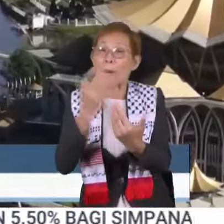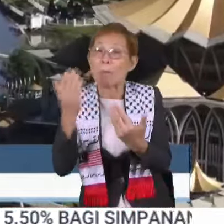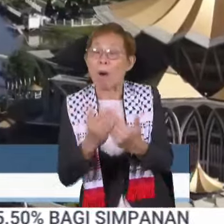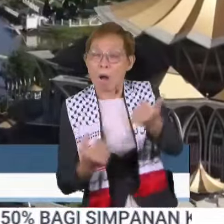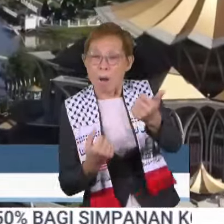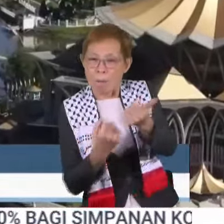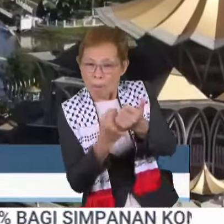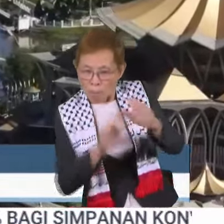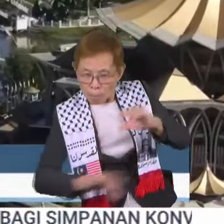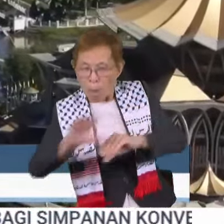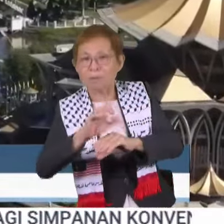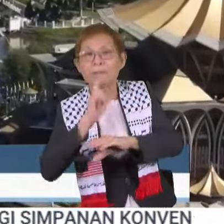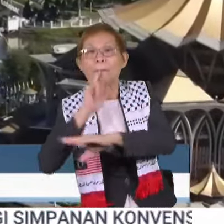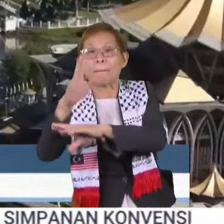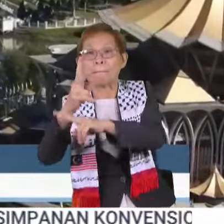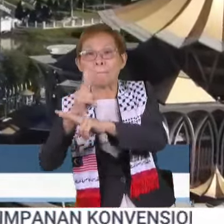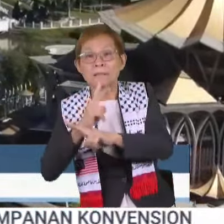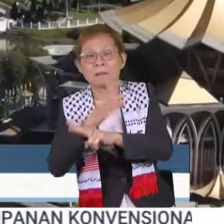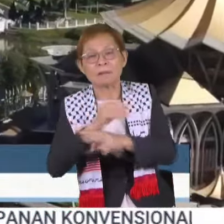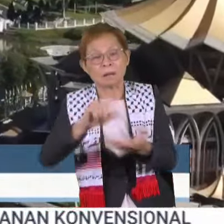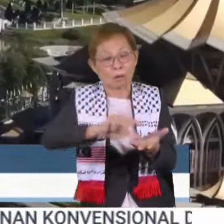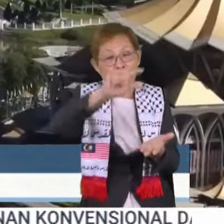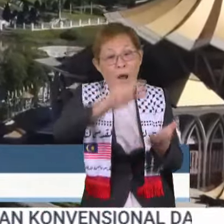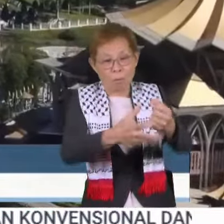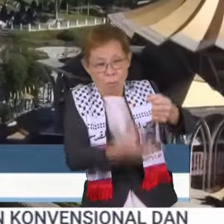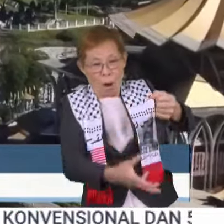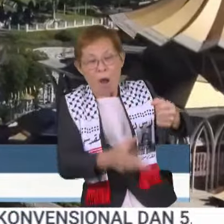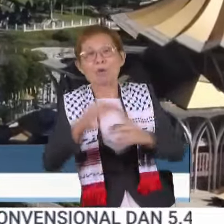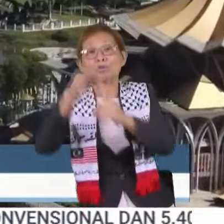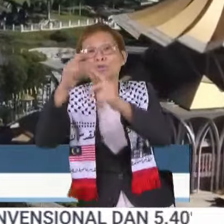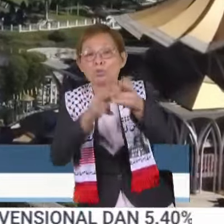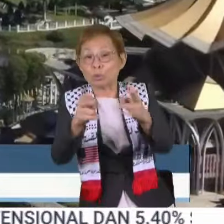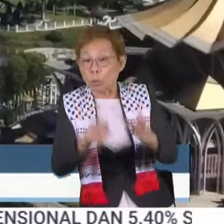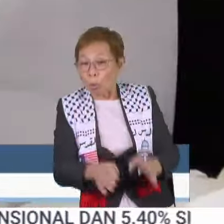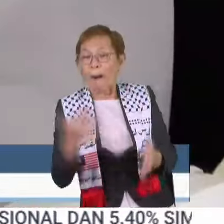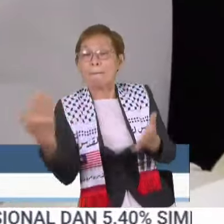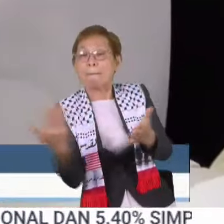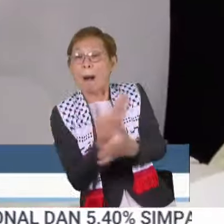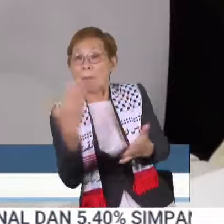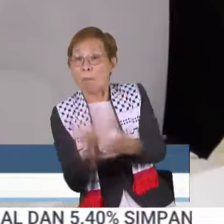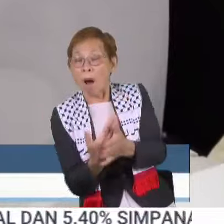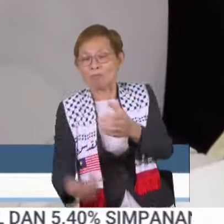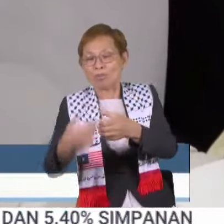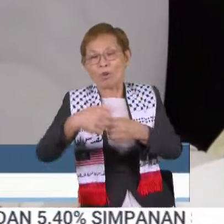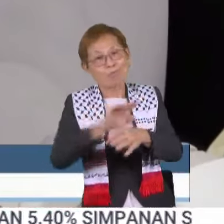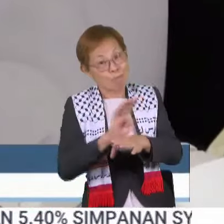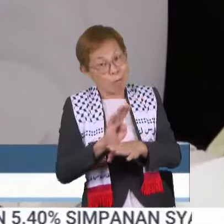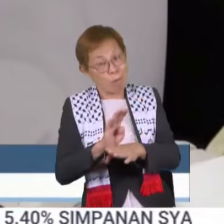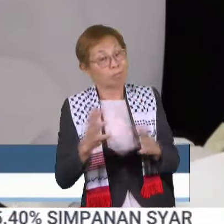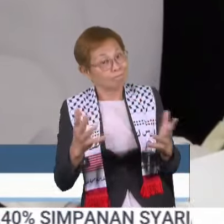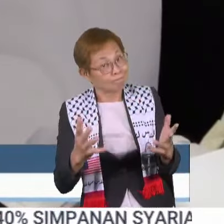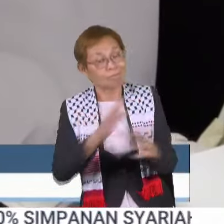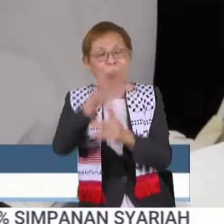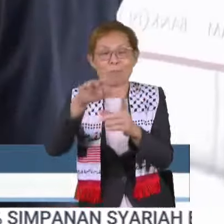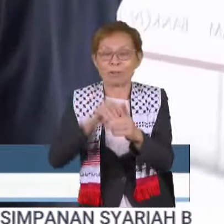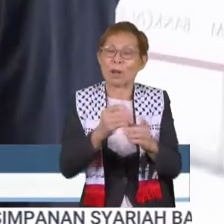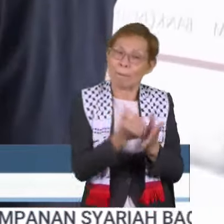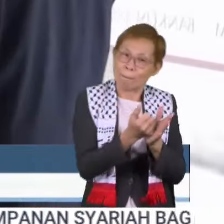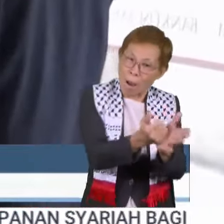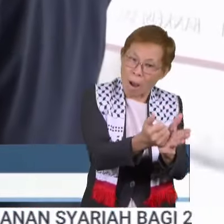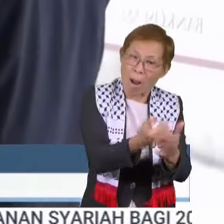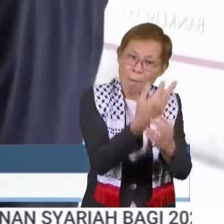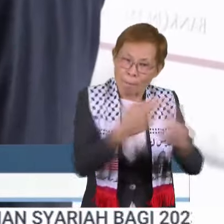subsidi jaminan pinjaman dan Gran khususnya bagi Usahawan yang baharu menceburi perniagaan Ia juga termasuk bantuan